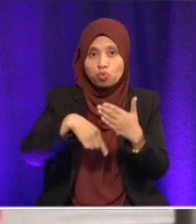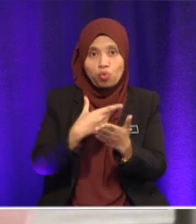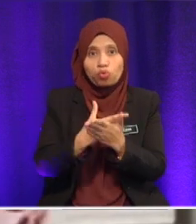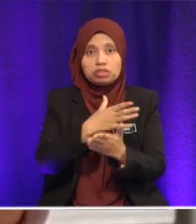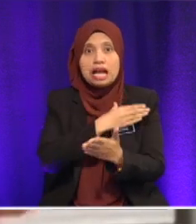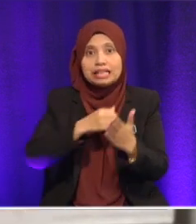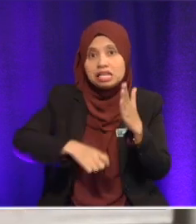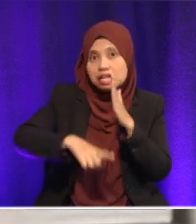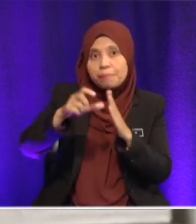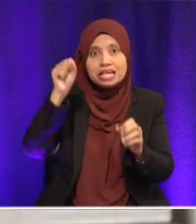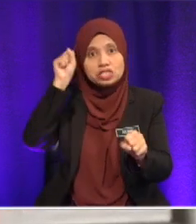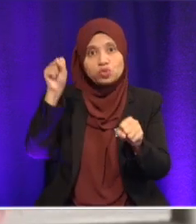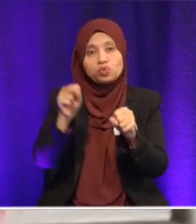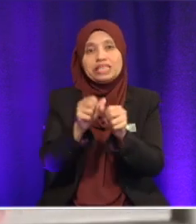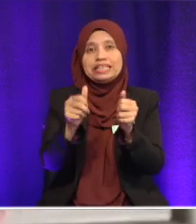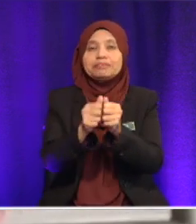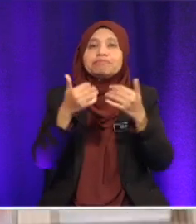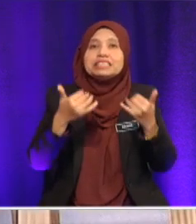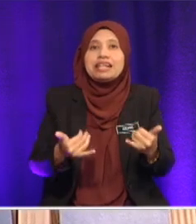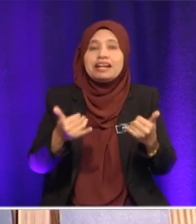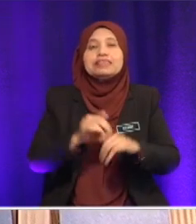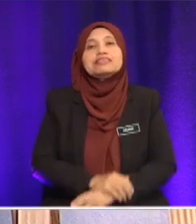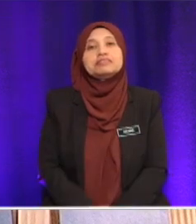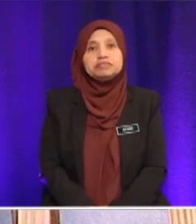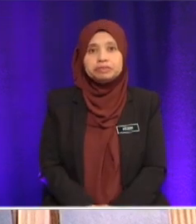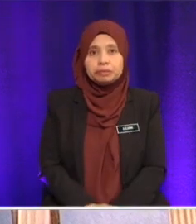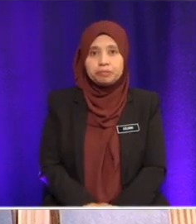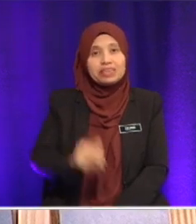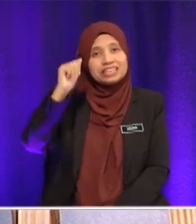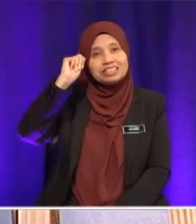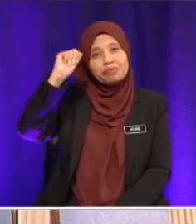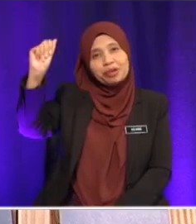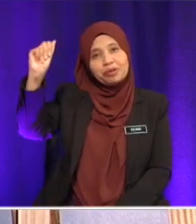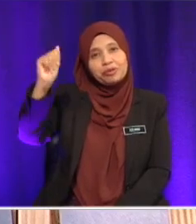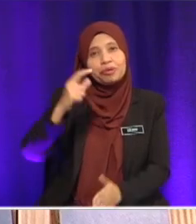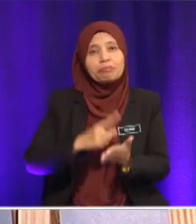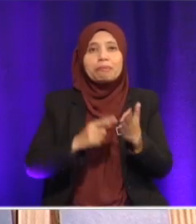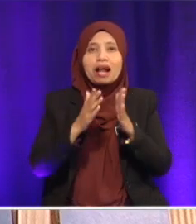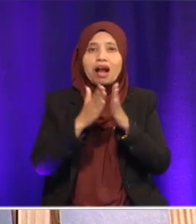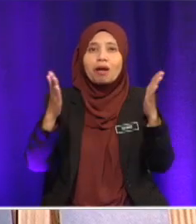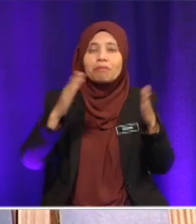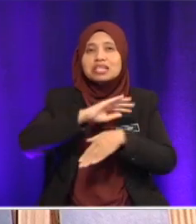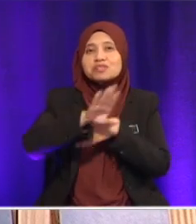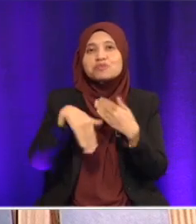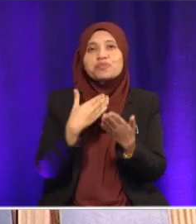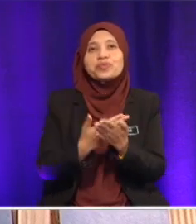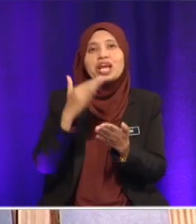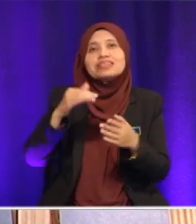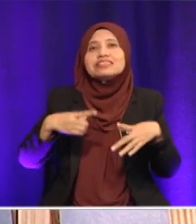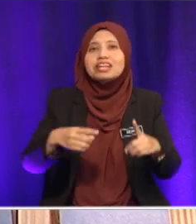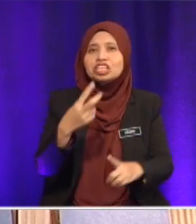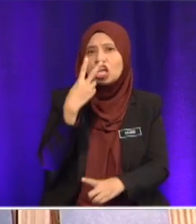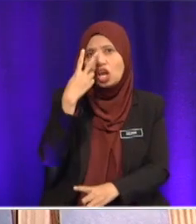dan lebih sesuai dengan keadaan sekarang ini Assalamualaikum apa kabar kepada anda yang sedang menonton